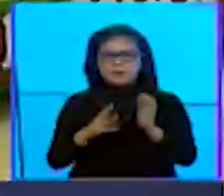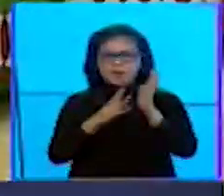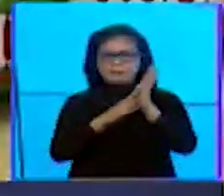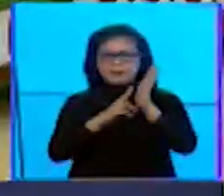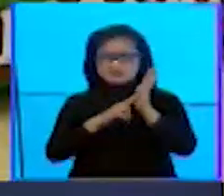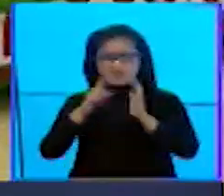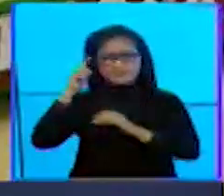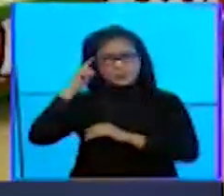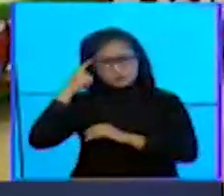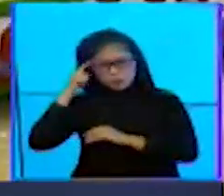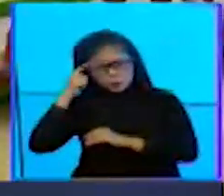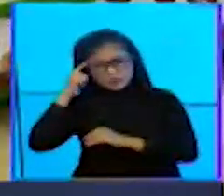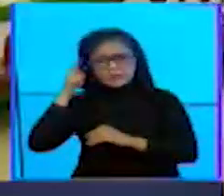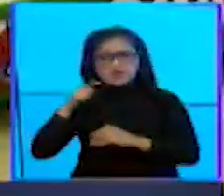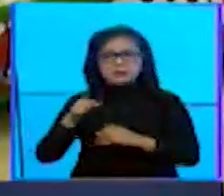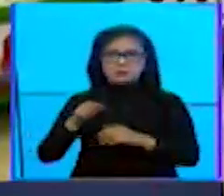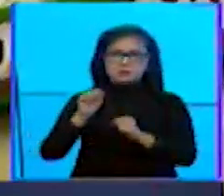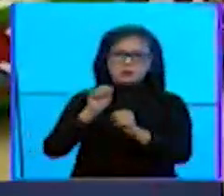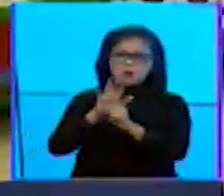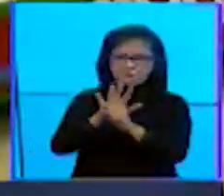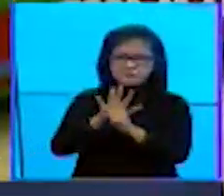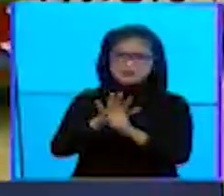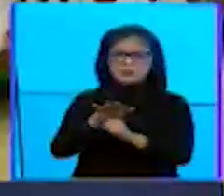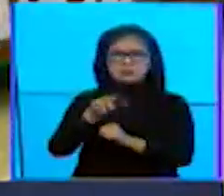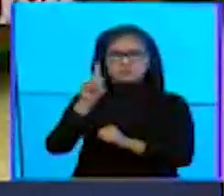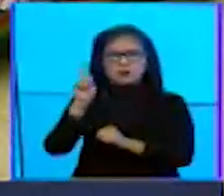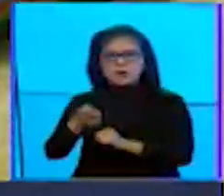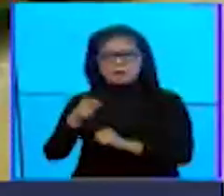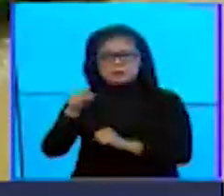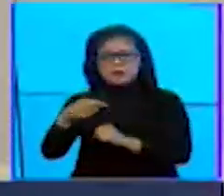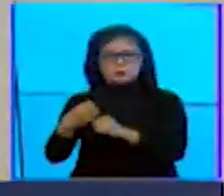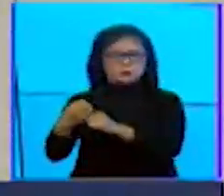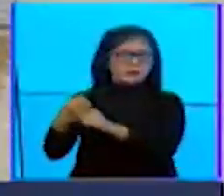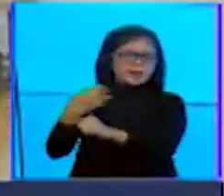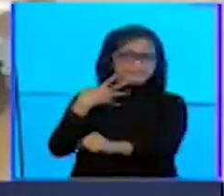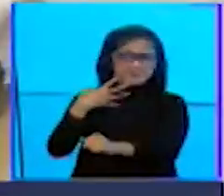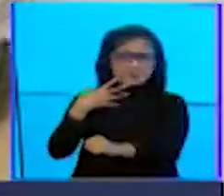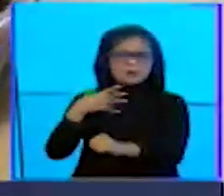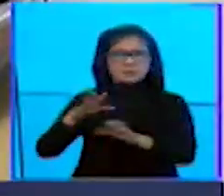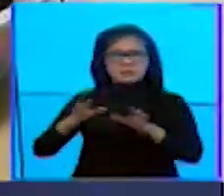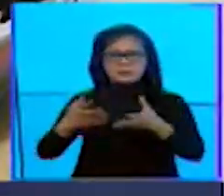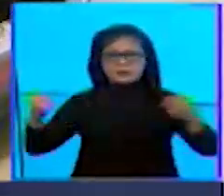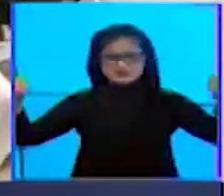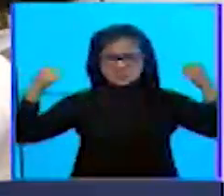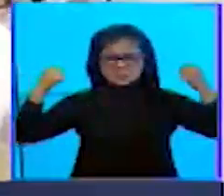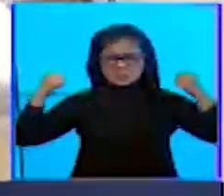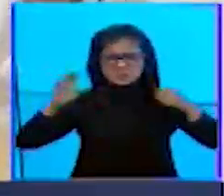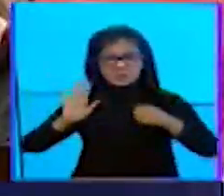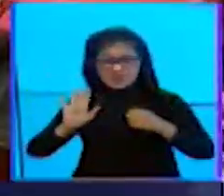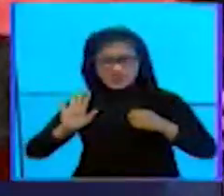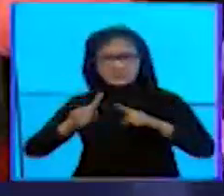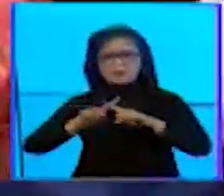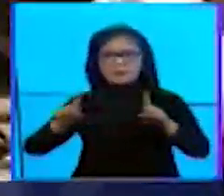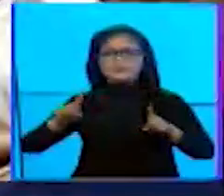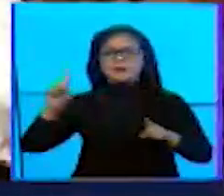bahwa COVID-19 ini berdampak bukan hanya untuk tim medis, tapi juga untuk masyarakat,